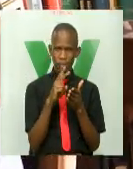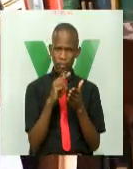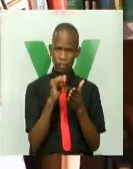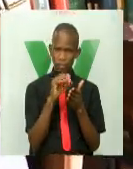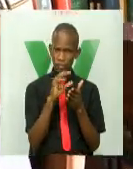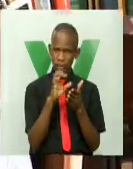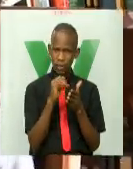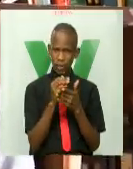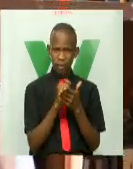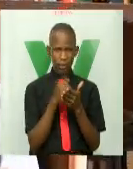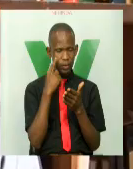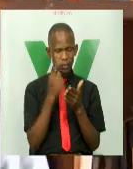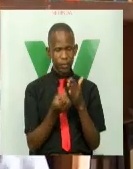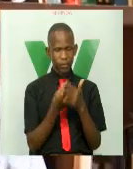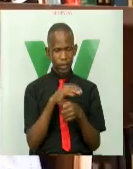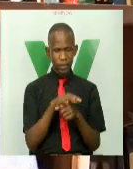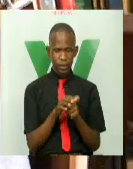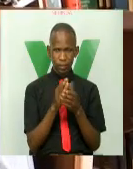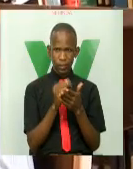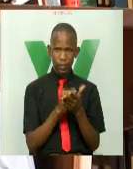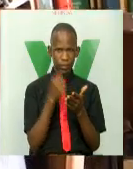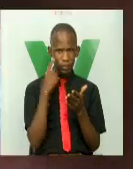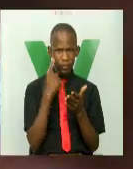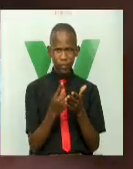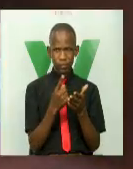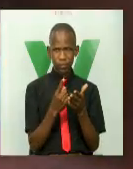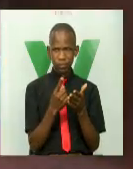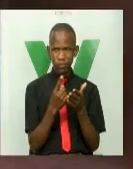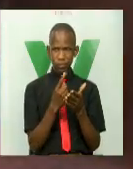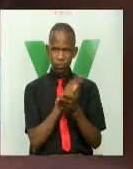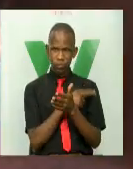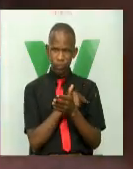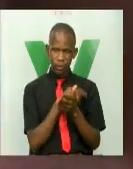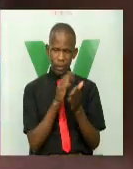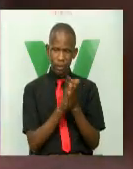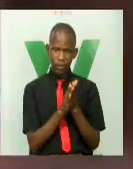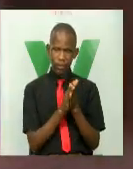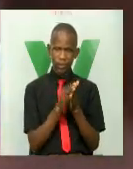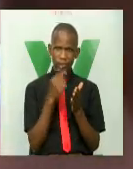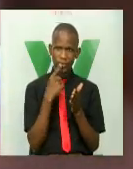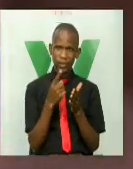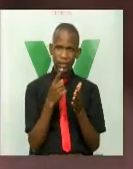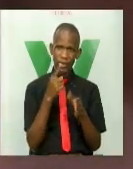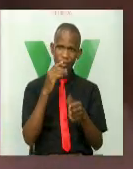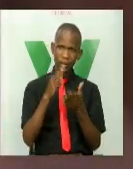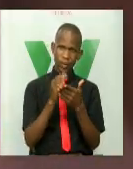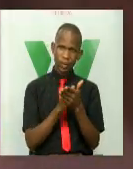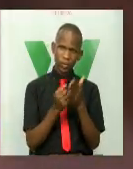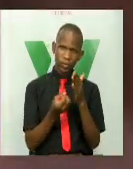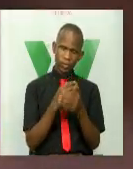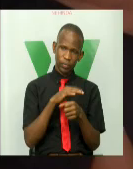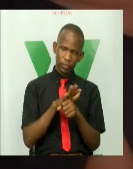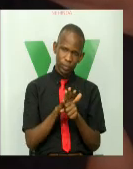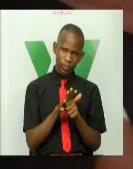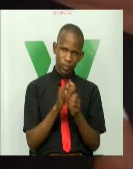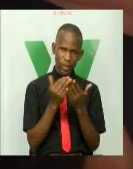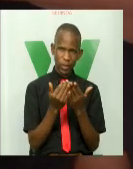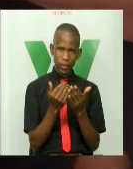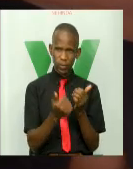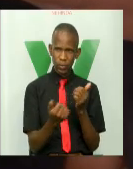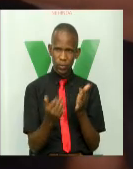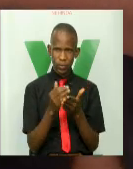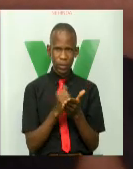ya COVID-19 ahabwa amarwariro n'amatendekero nagira ngu kubaatiireho lockdown abakazi okureeta abaana